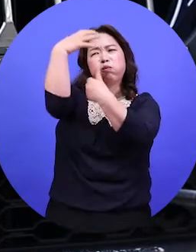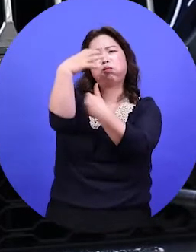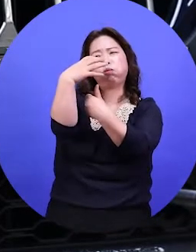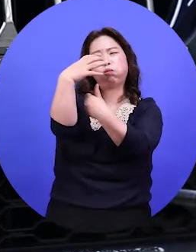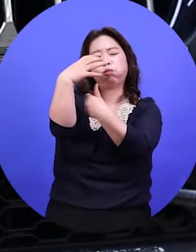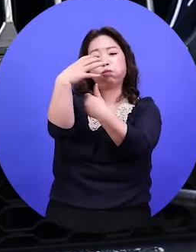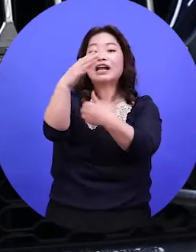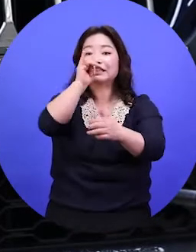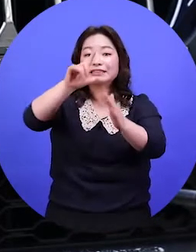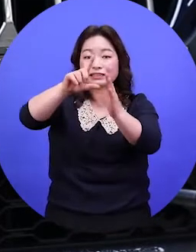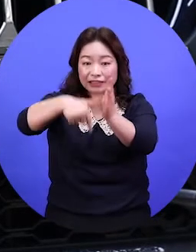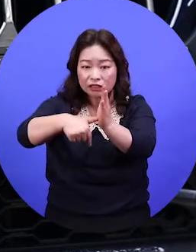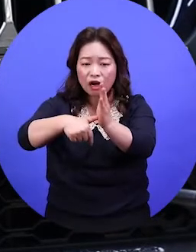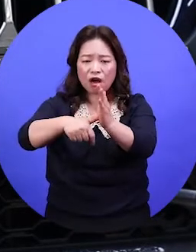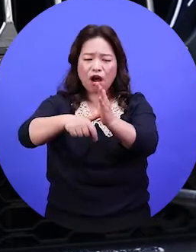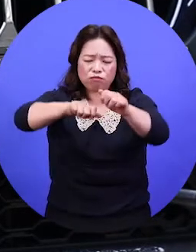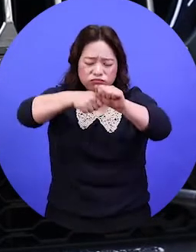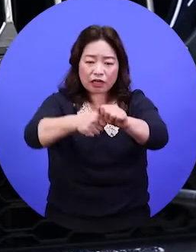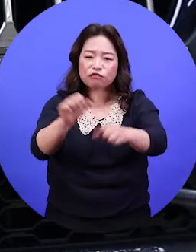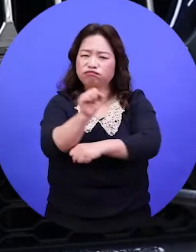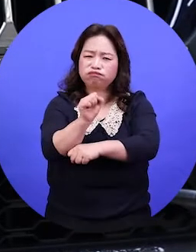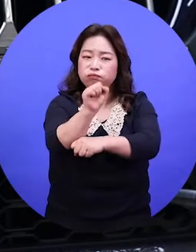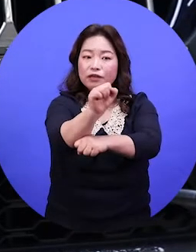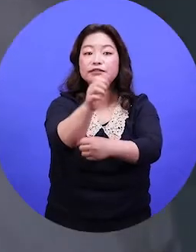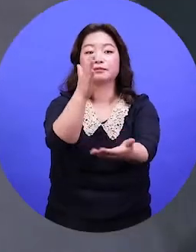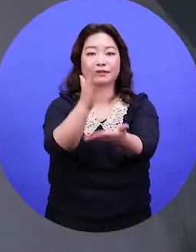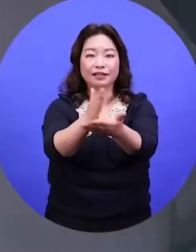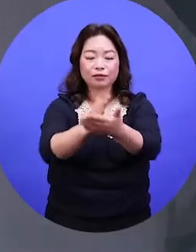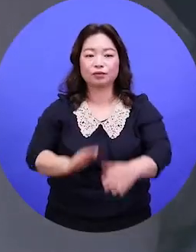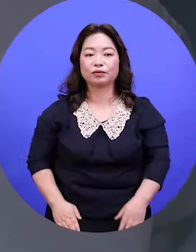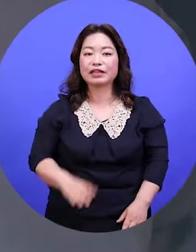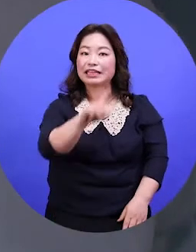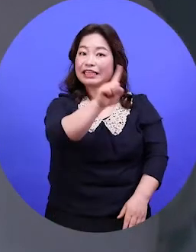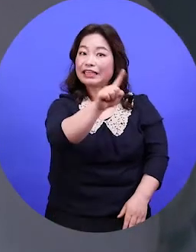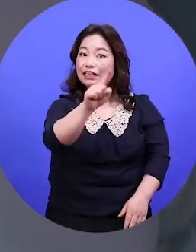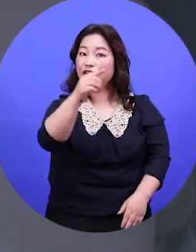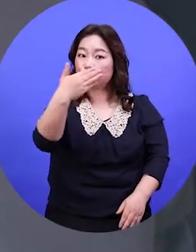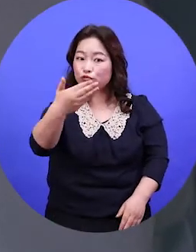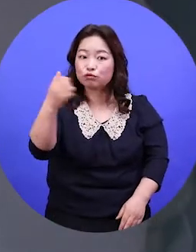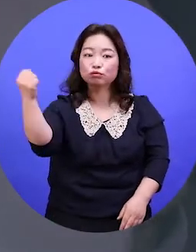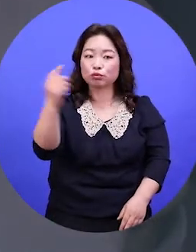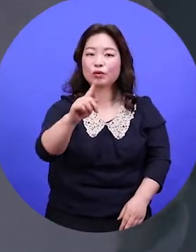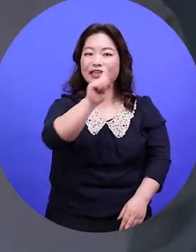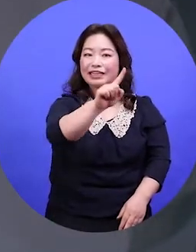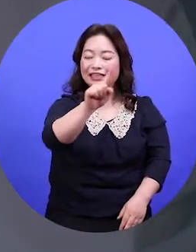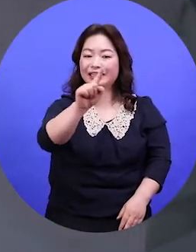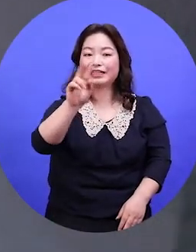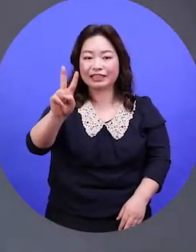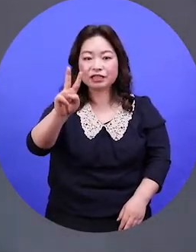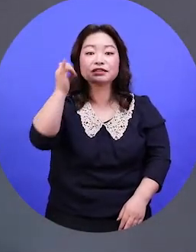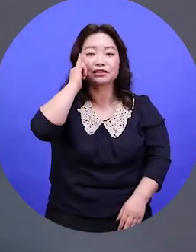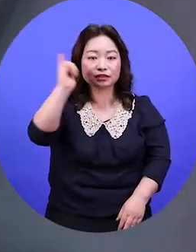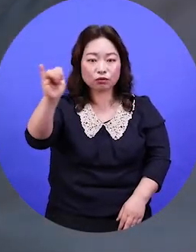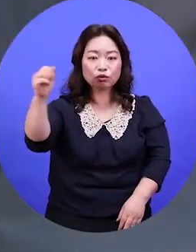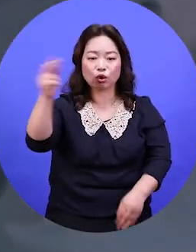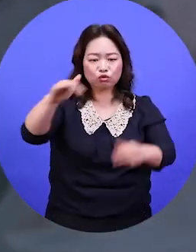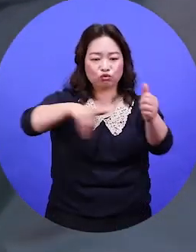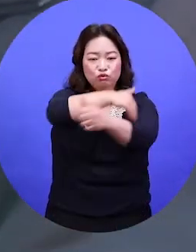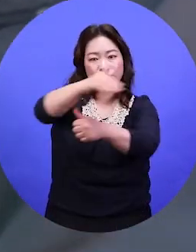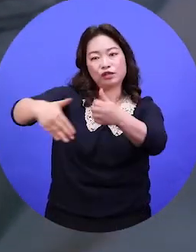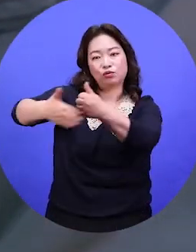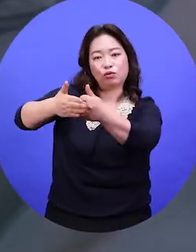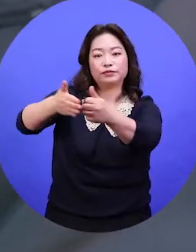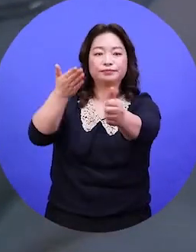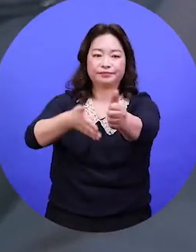고립된 지역에 있을 경우에는 무리하게 운전해 이동하지 말고 119 또는 112 등에 신고하거나